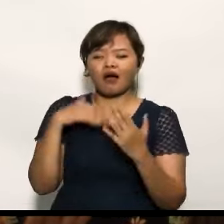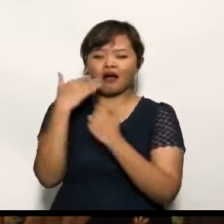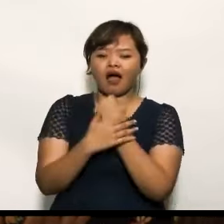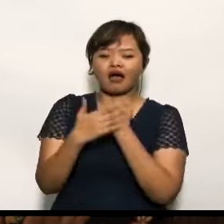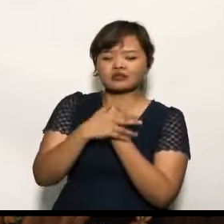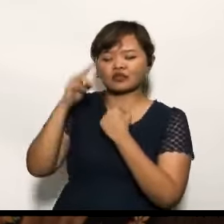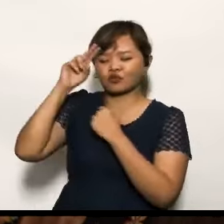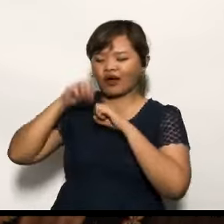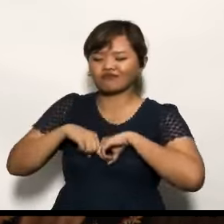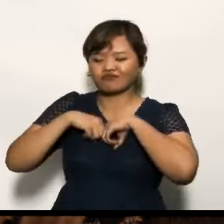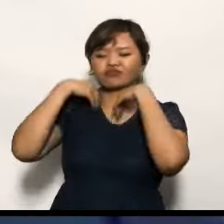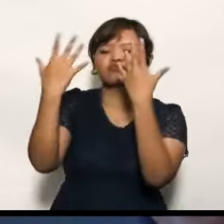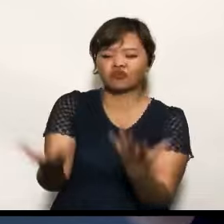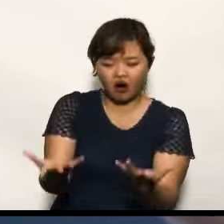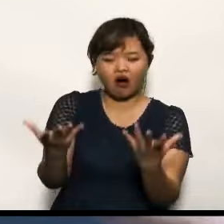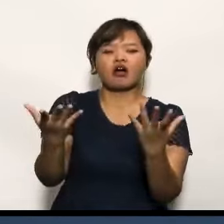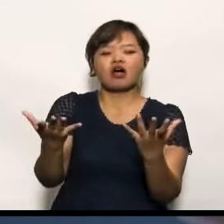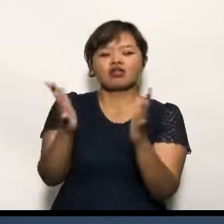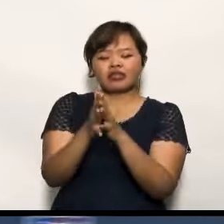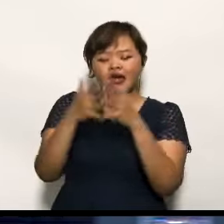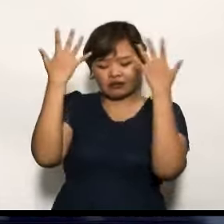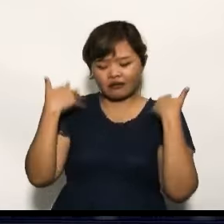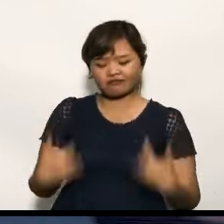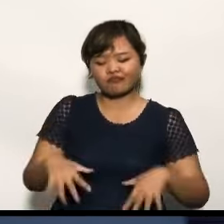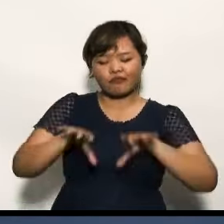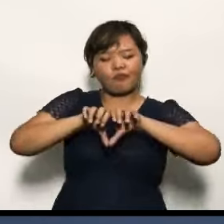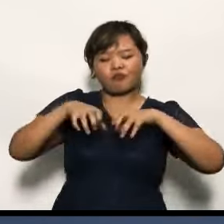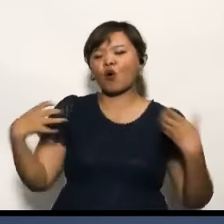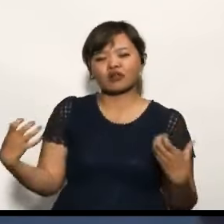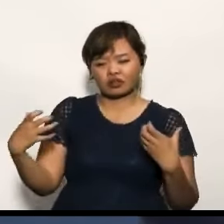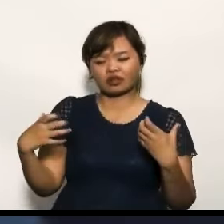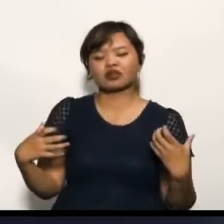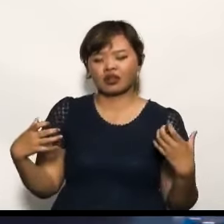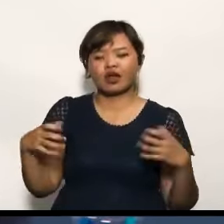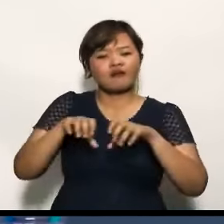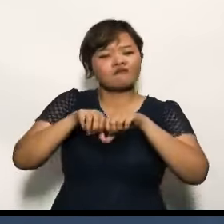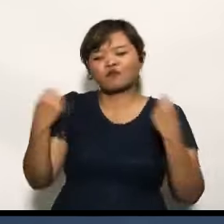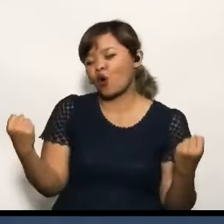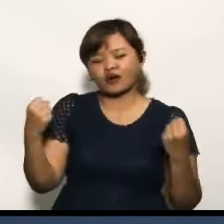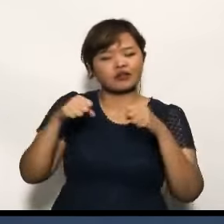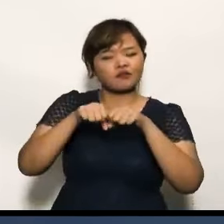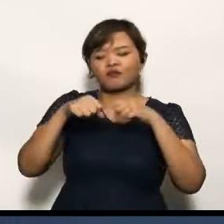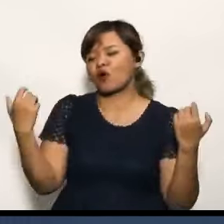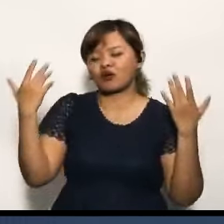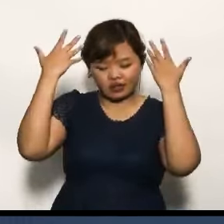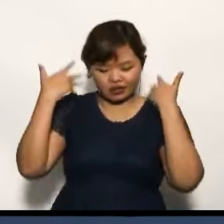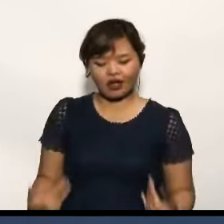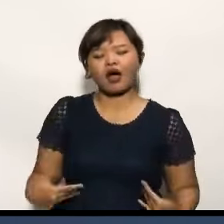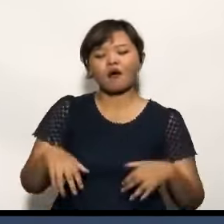membawa kasih-Mu keluar sana. And we know that broken things, karena kami broken,